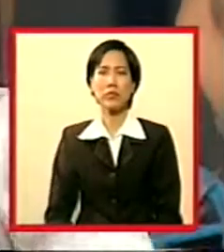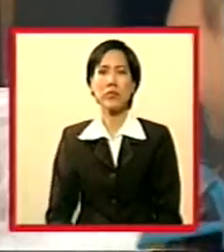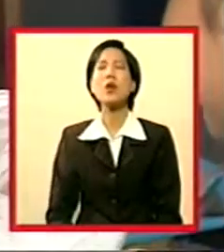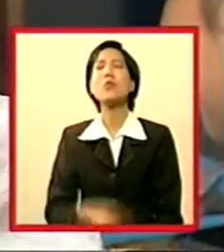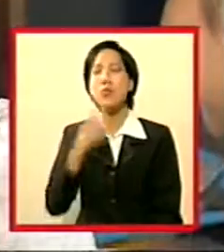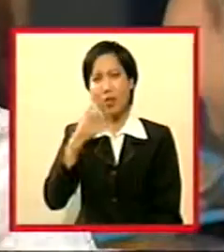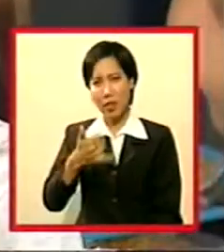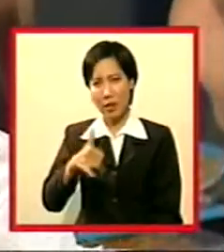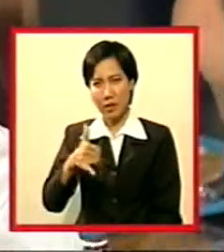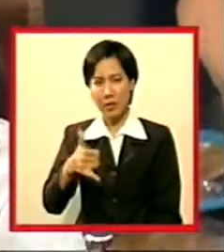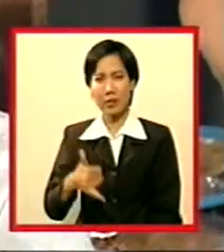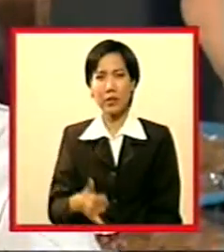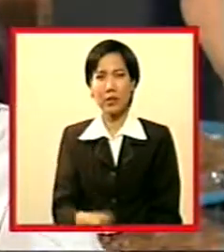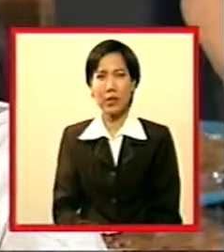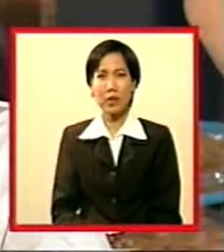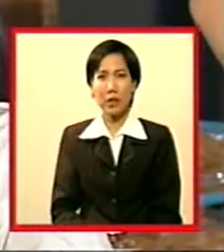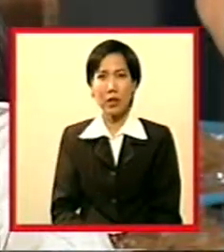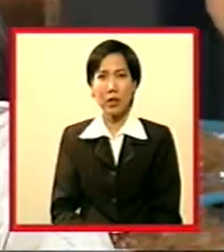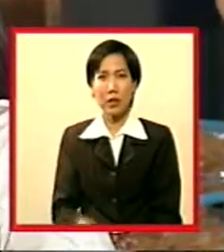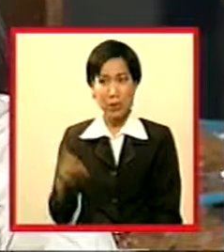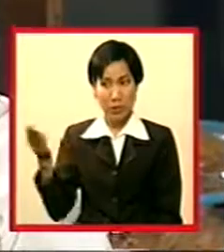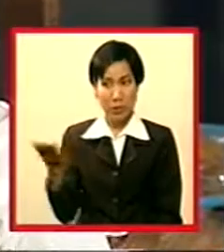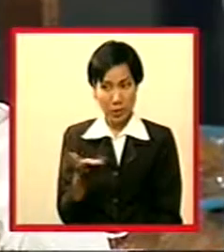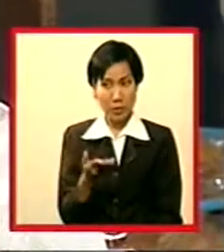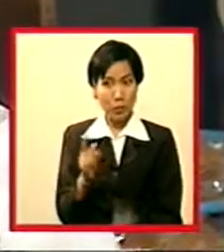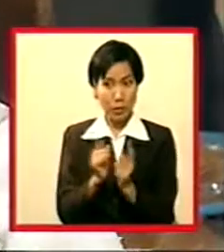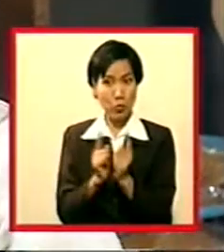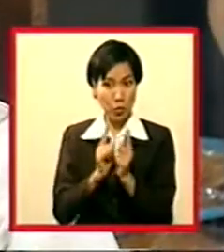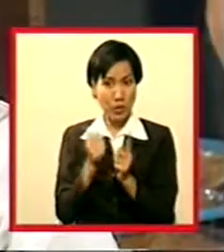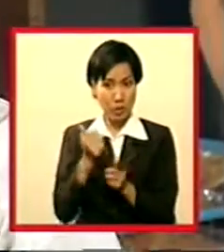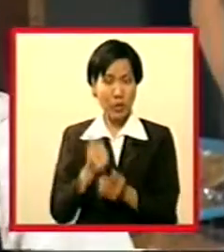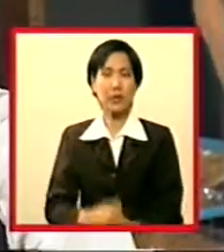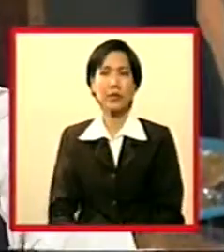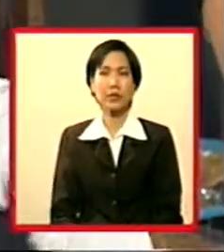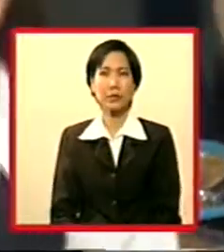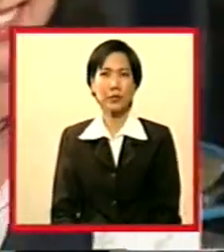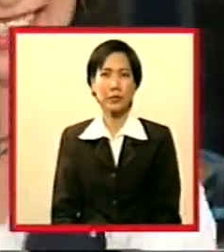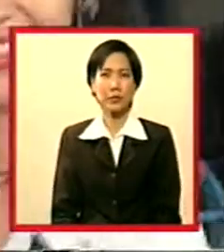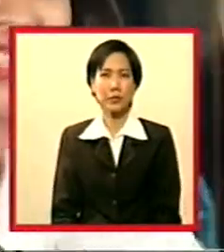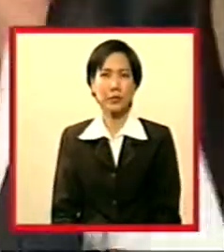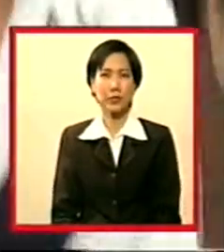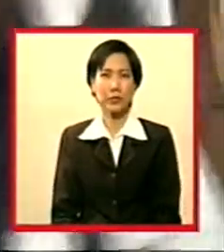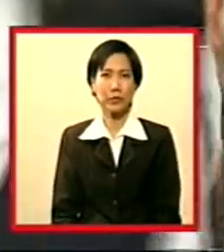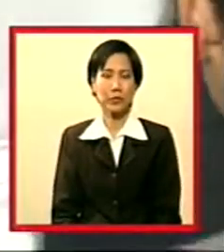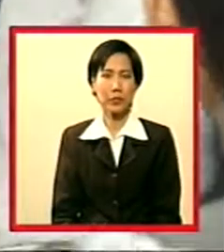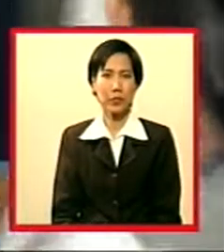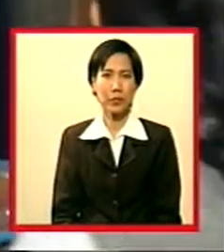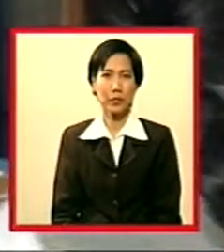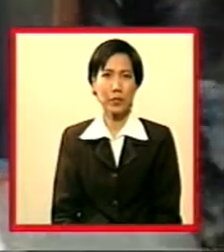ะพูดเล่นนะคะงั้นเดี๋ยวไปเชิญพี่เขามาคุยด้วยเลยดีกว่า ดี น ะคะ